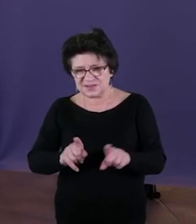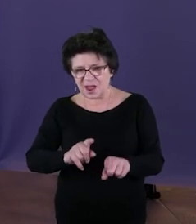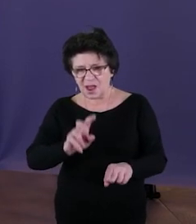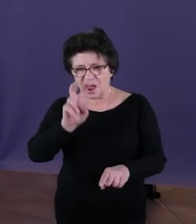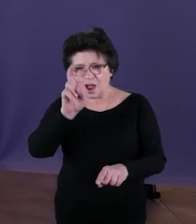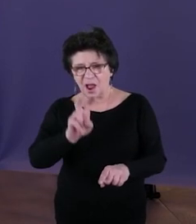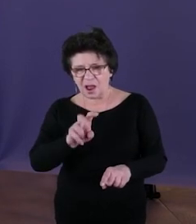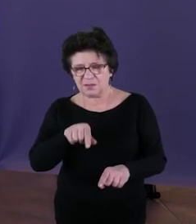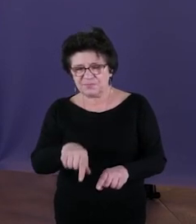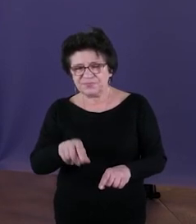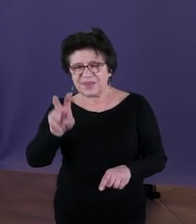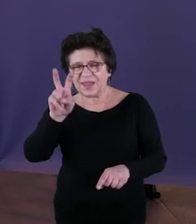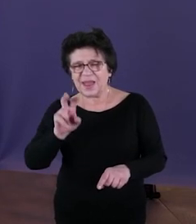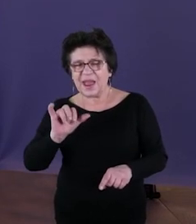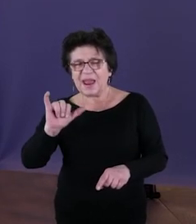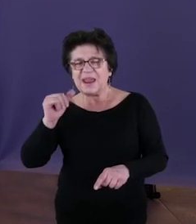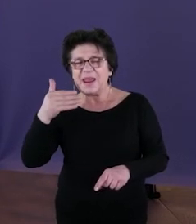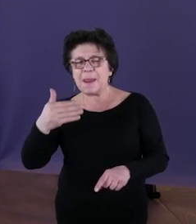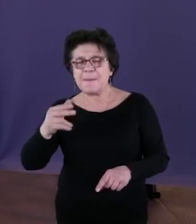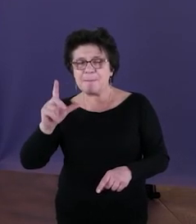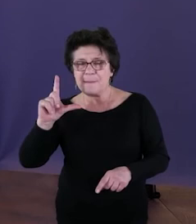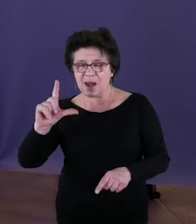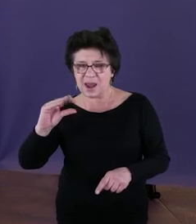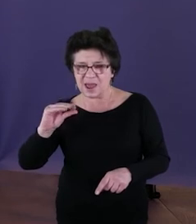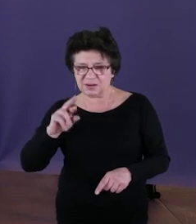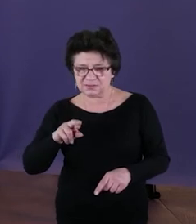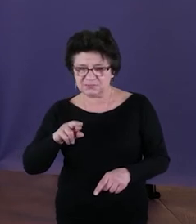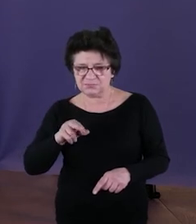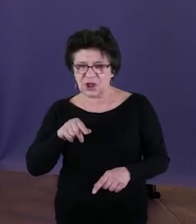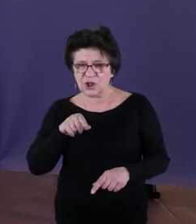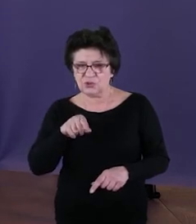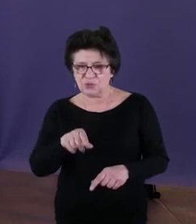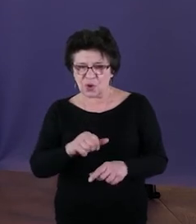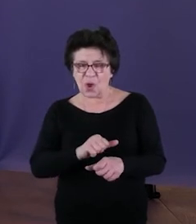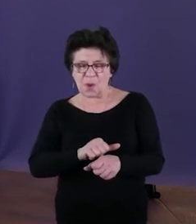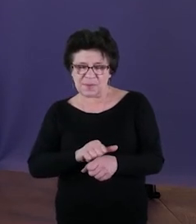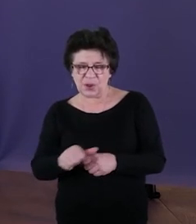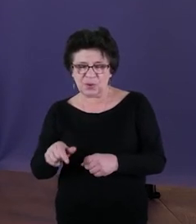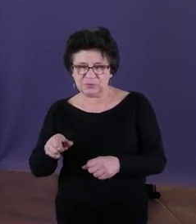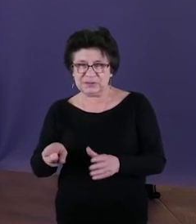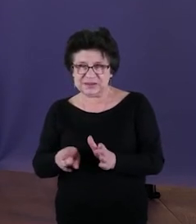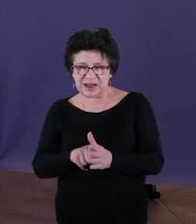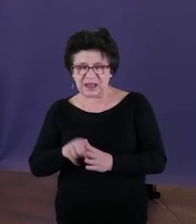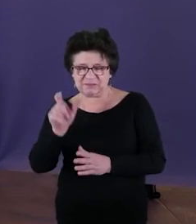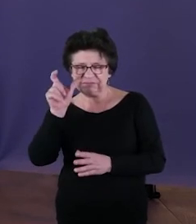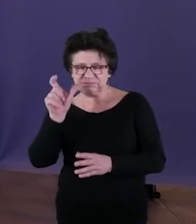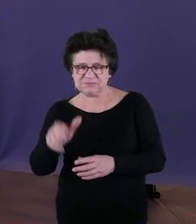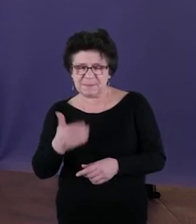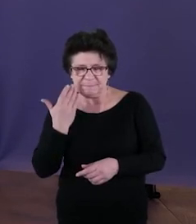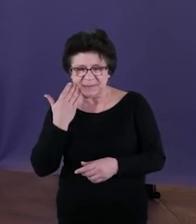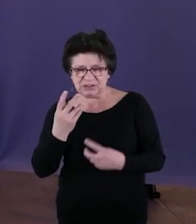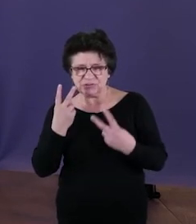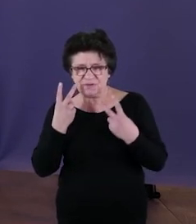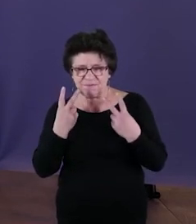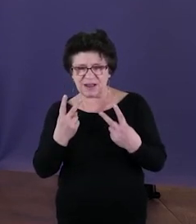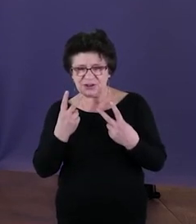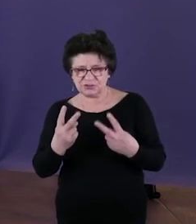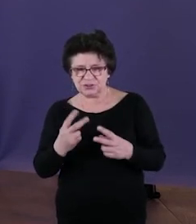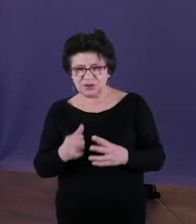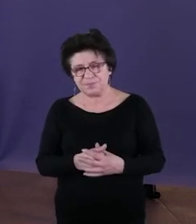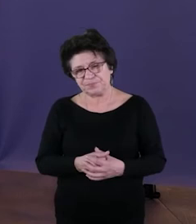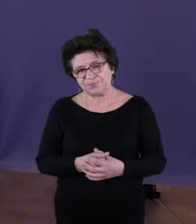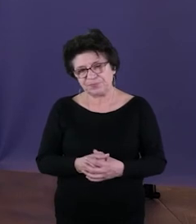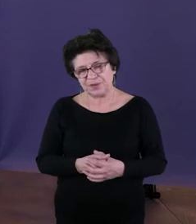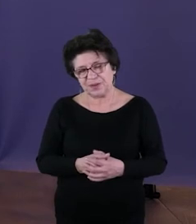miały być studiowane jak to był ważny Zbiór dla himmlera to świadczy chociażby o tym fakt że